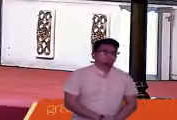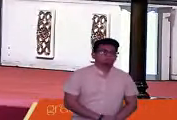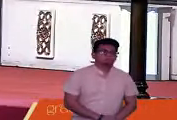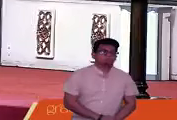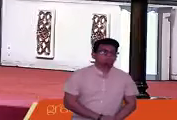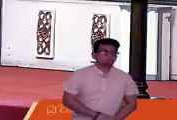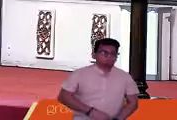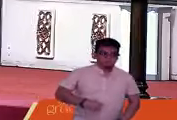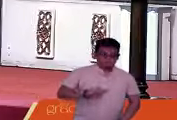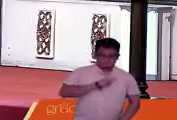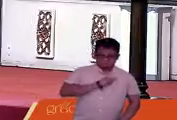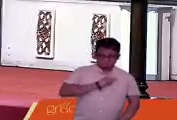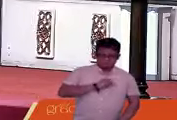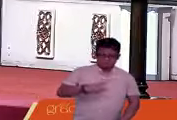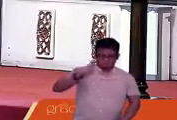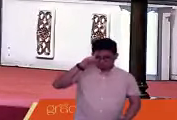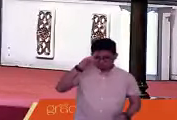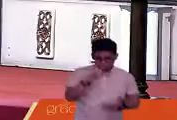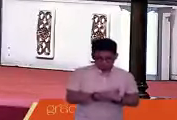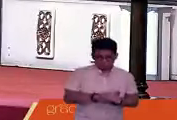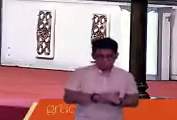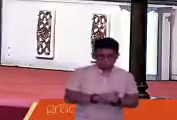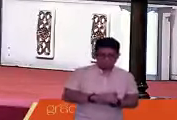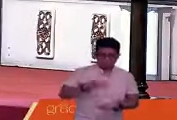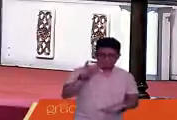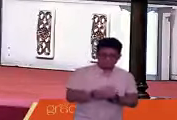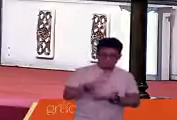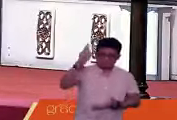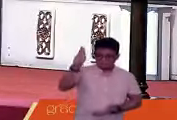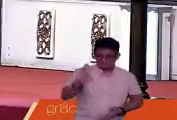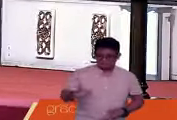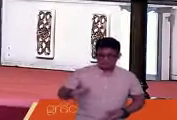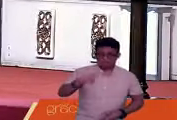I believe that God is love.